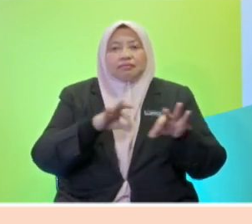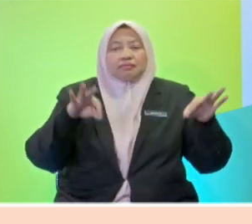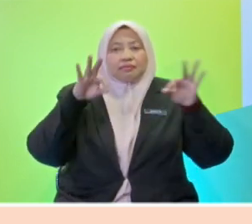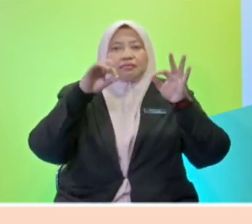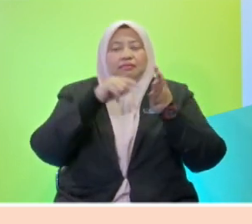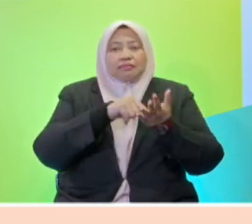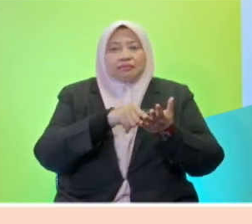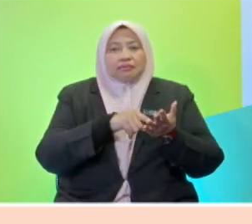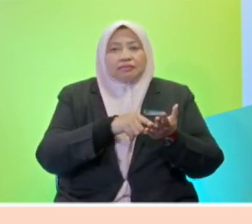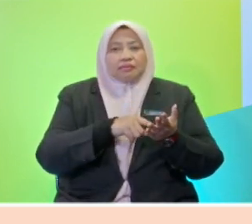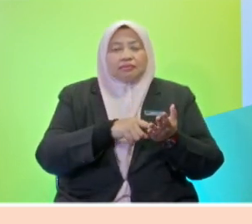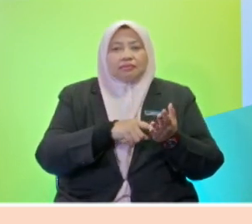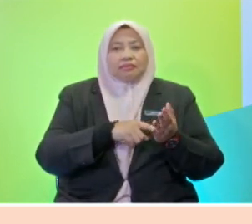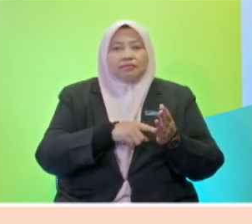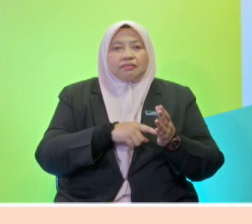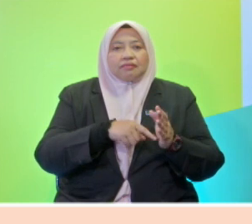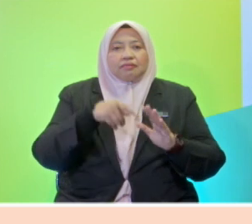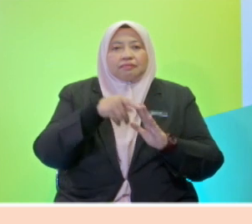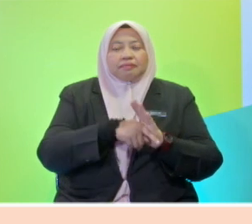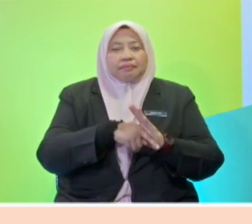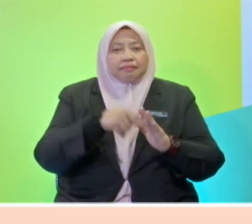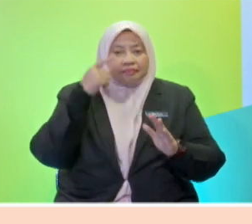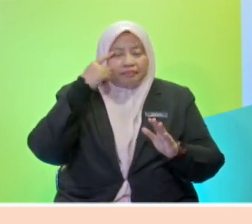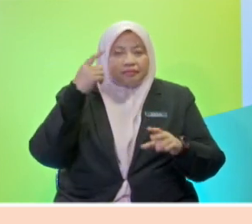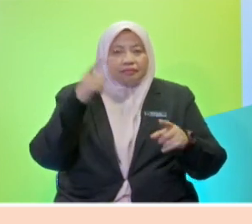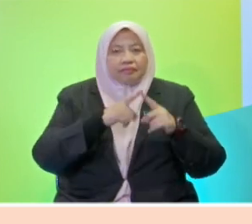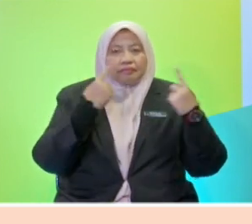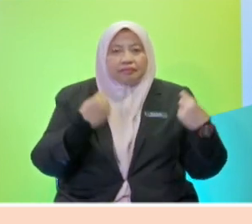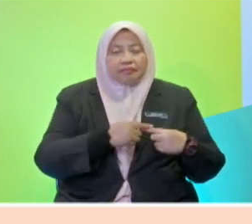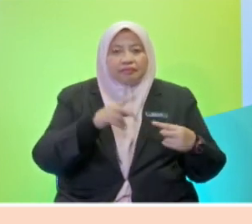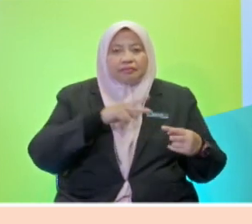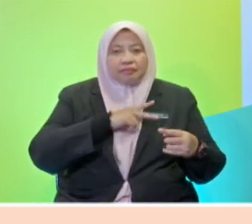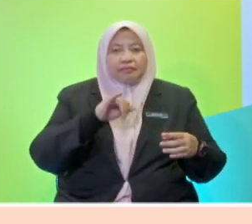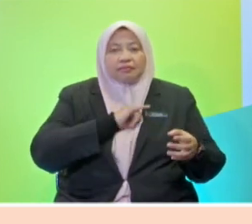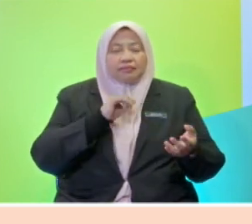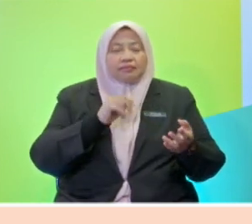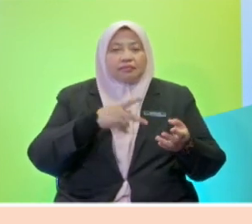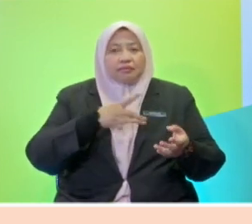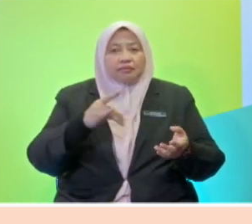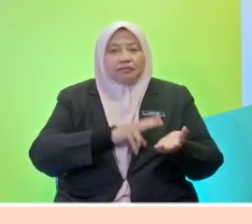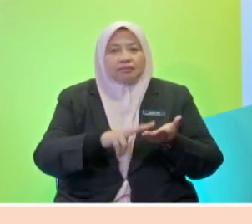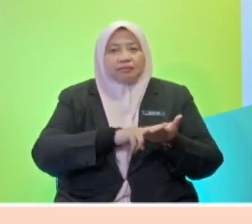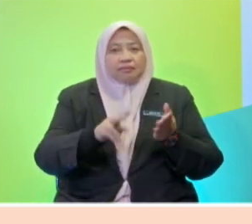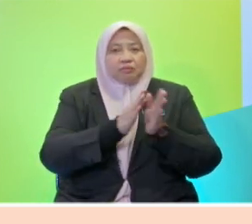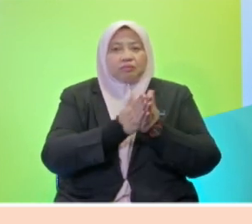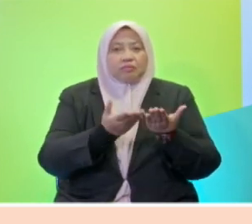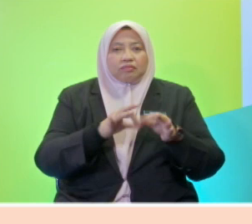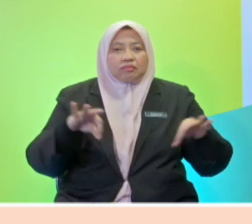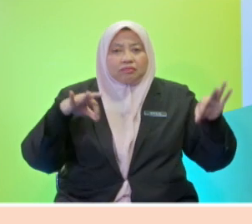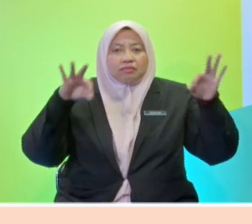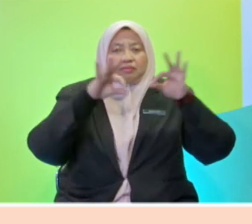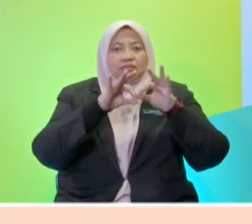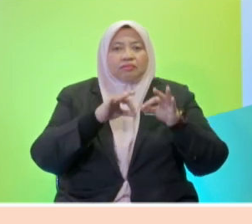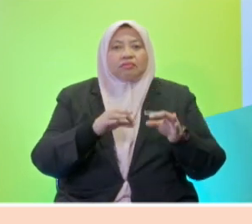ialah permata hatiku Saya suka baca buku cerita